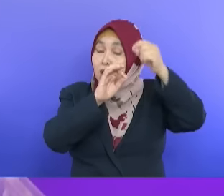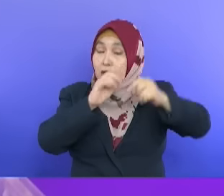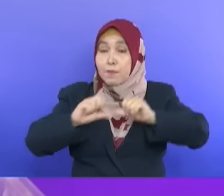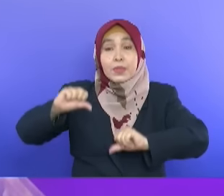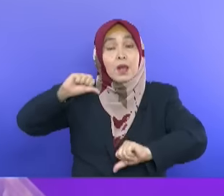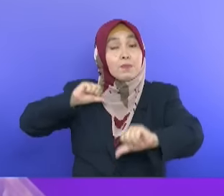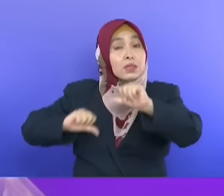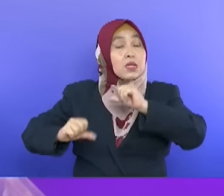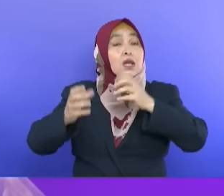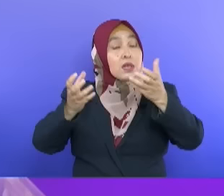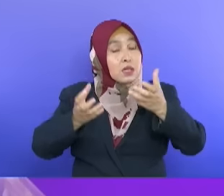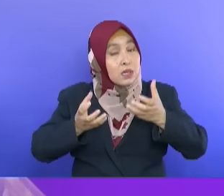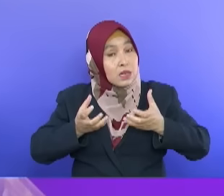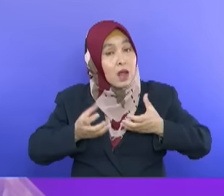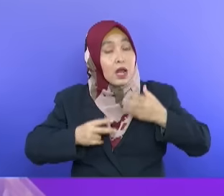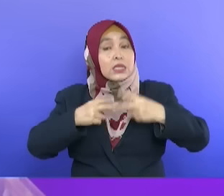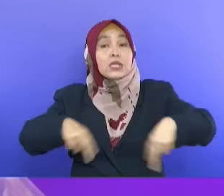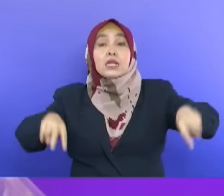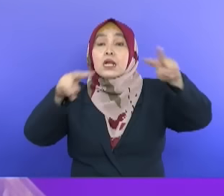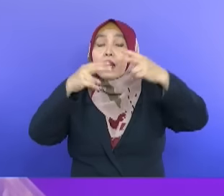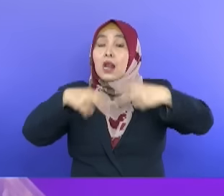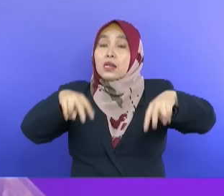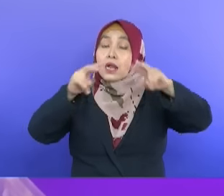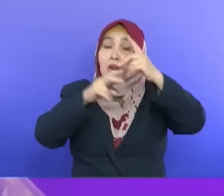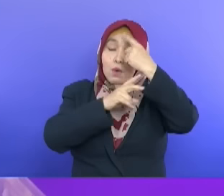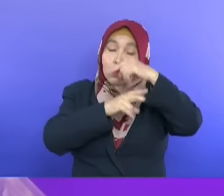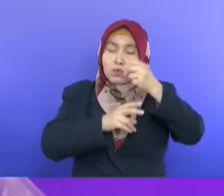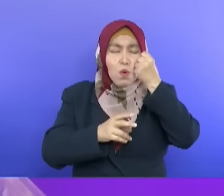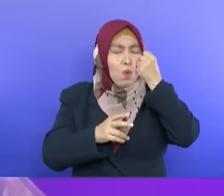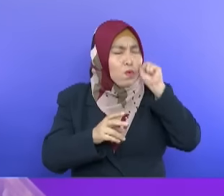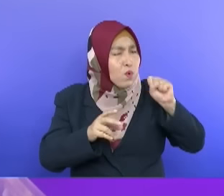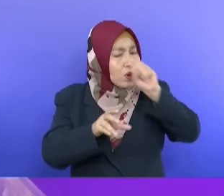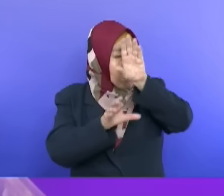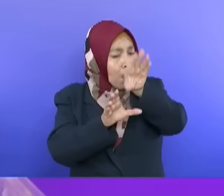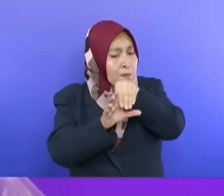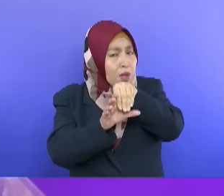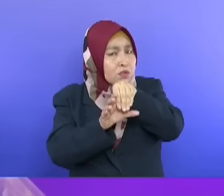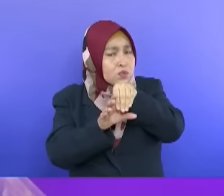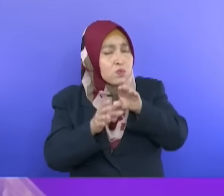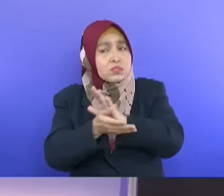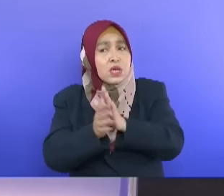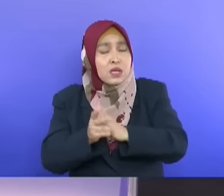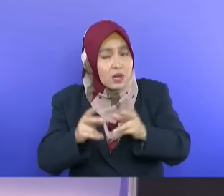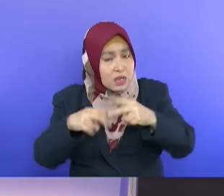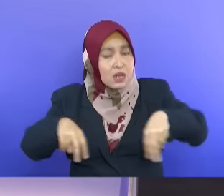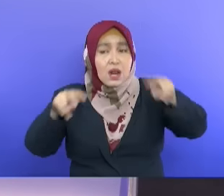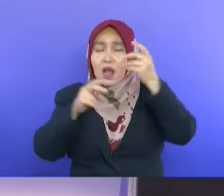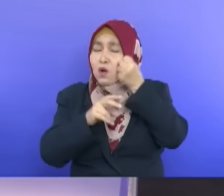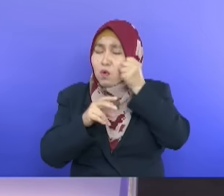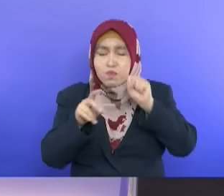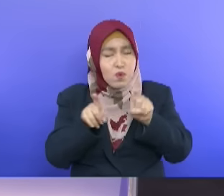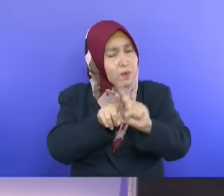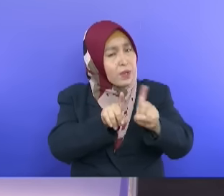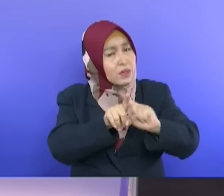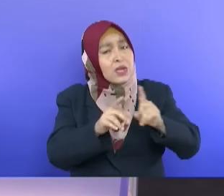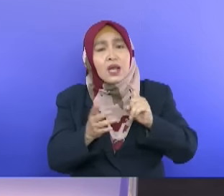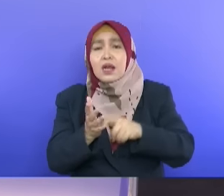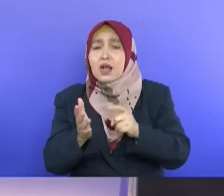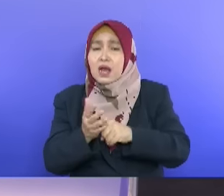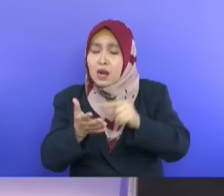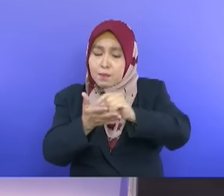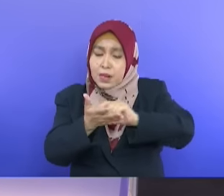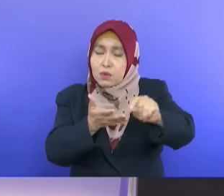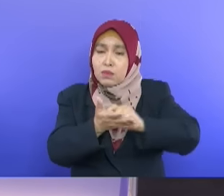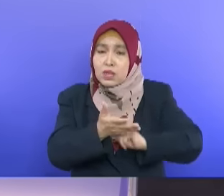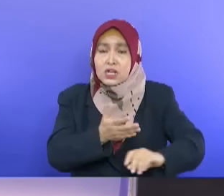mereka nilai-nilai untuk kufur itu dimasukkan dan juga tentang nilai kufurnya macam-macam misalnya kadang-kadang penulis